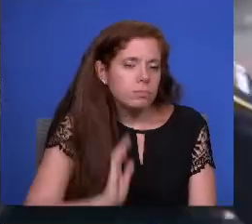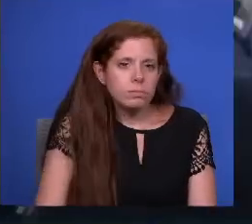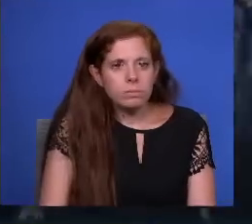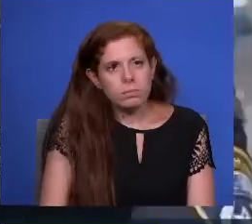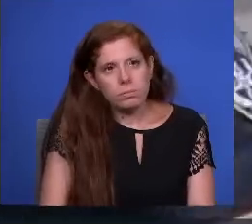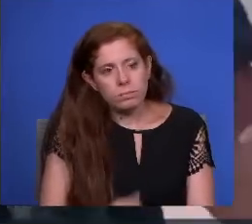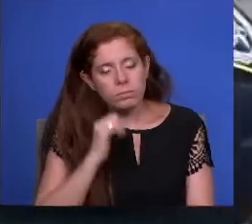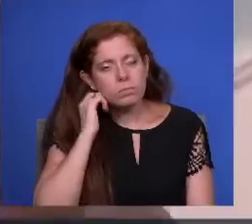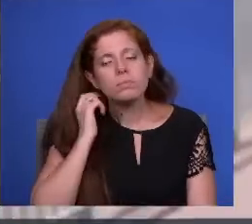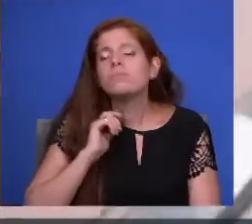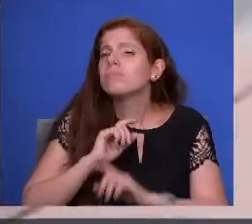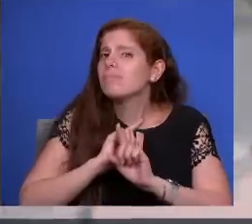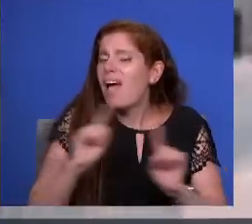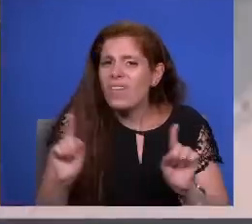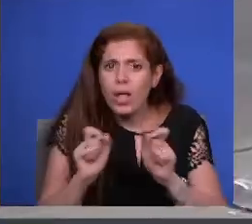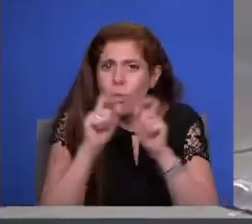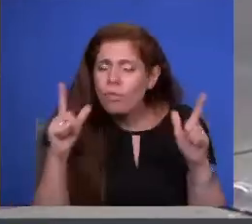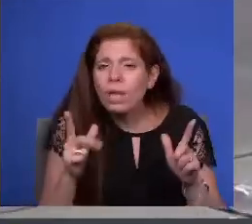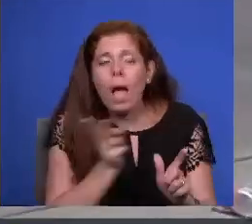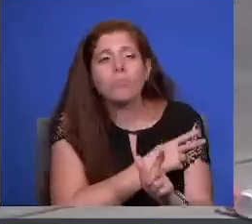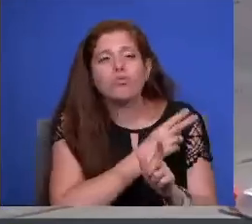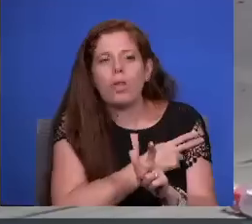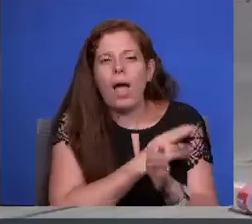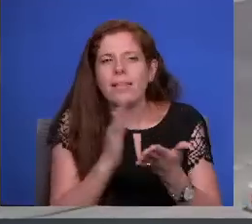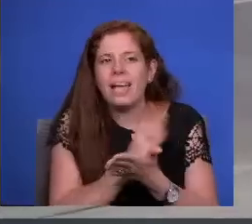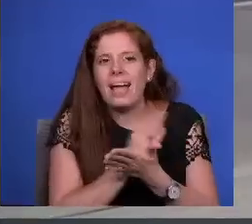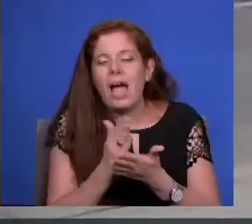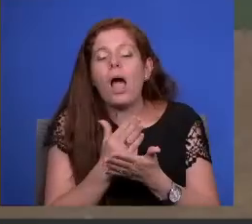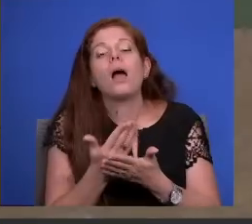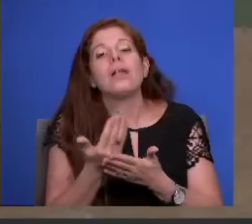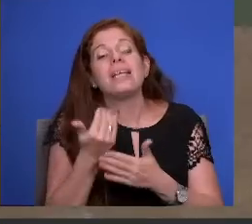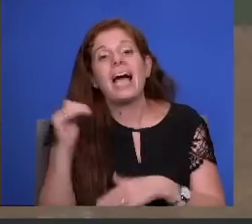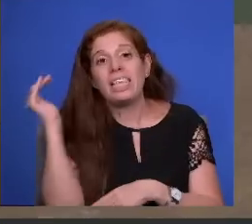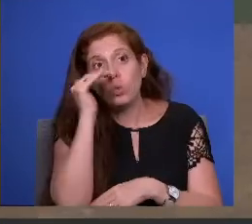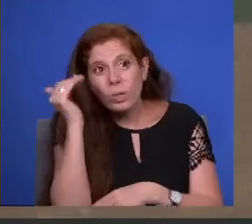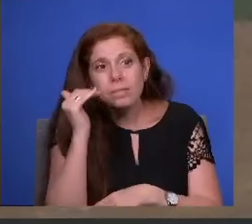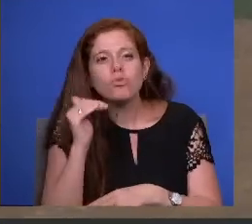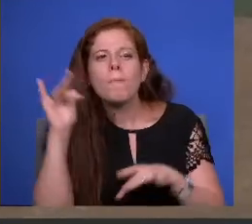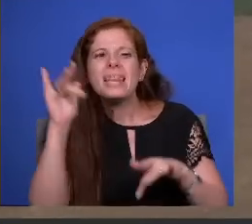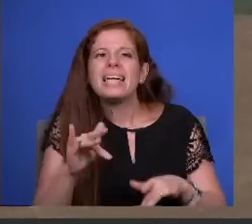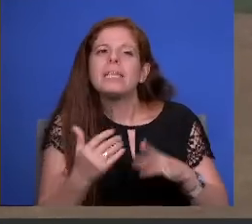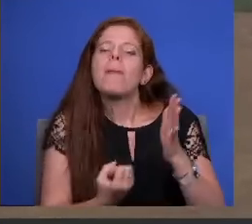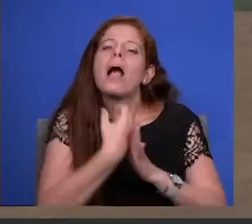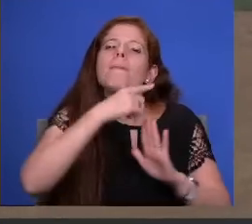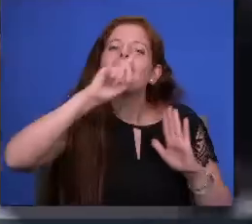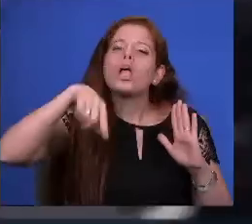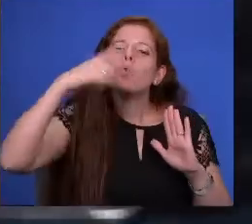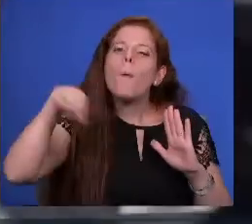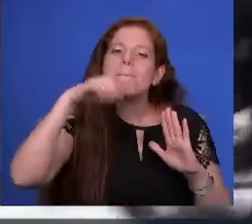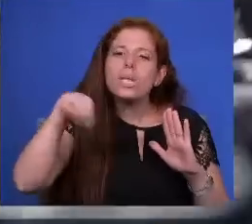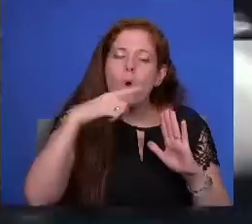אף אחד לא הופתע. המשטרה נערכה בכוחות גדולים לקראת הדרוזים שמתנגדים להקמת הטורבינות לייצור חשמל על אדמותיהם.